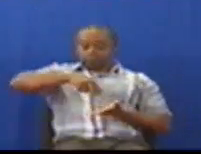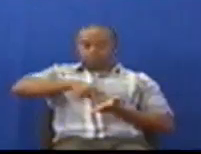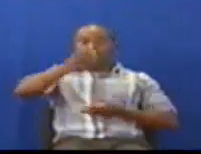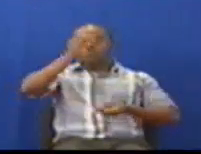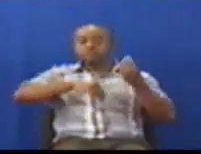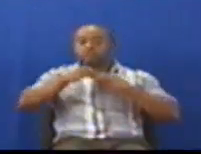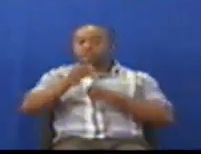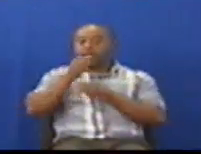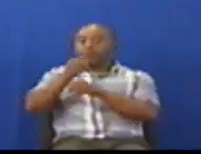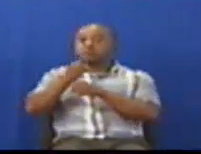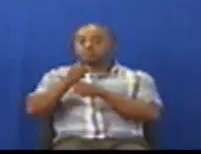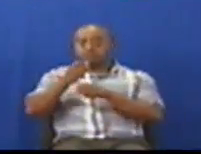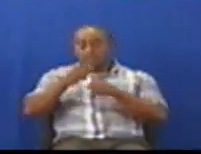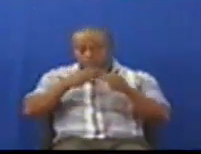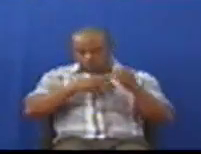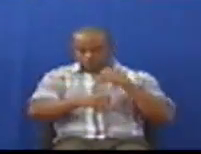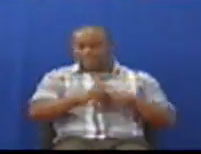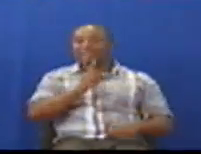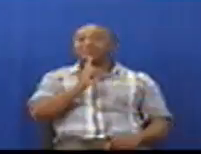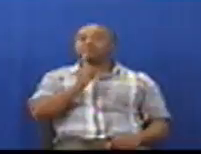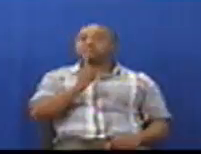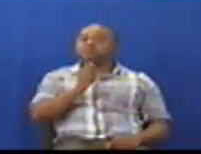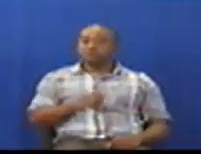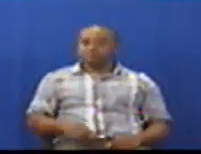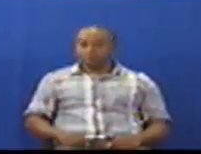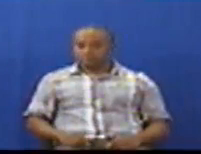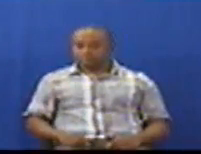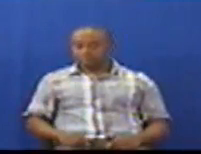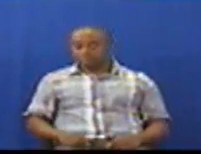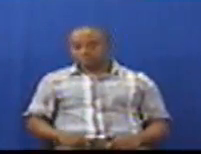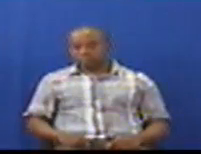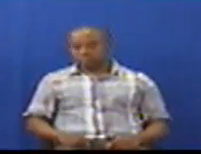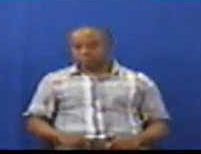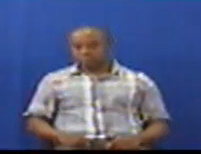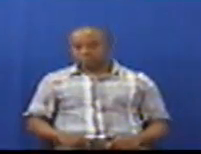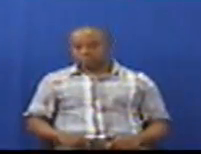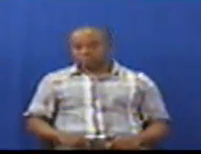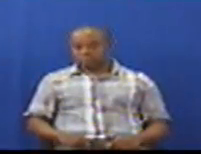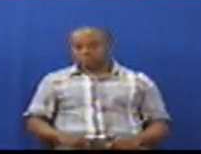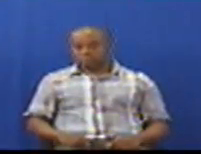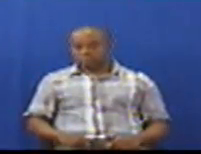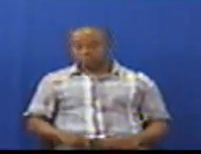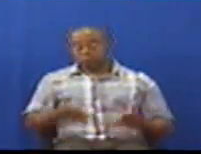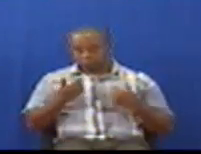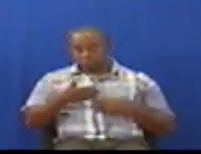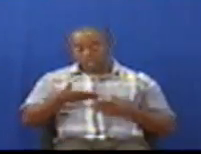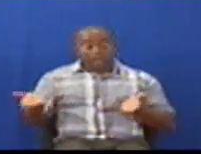yangu. Mheshimiwa naibu spika, maendeleo sio upepo.